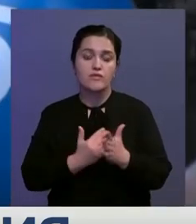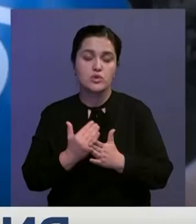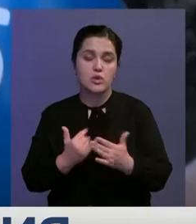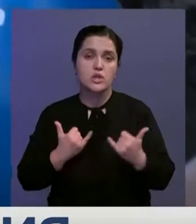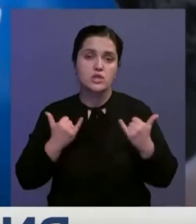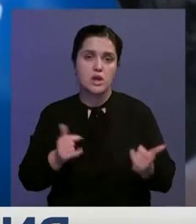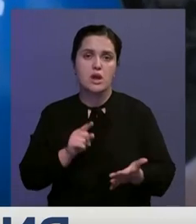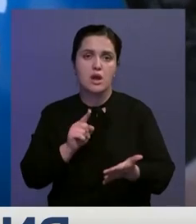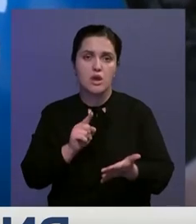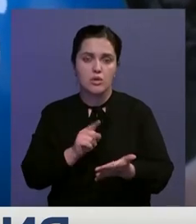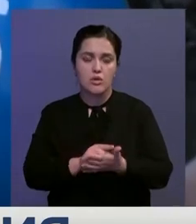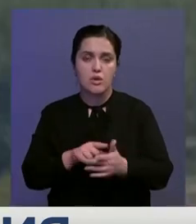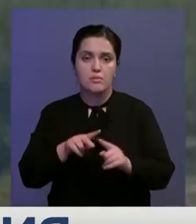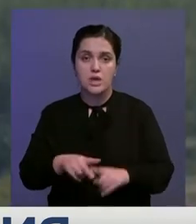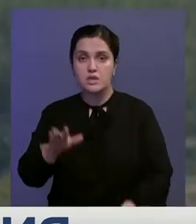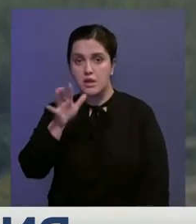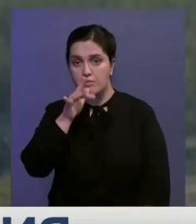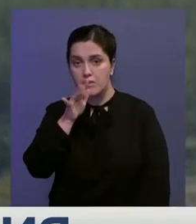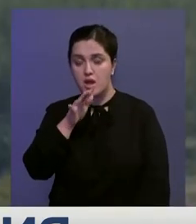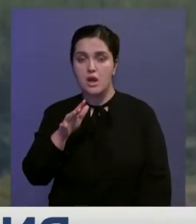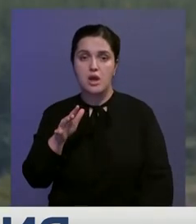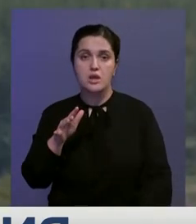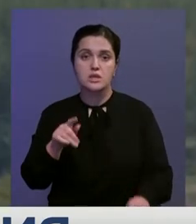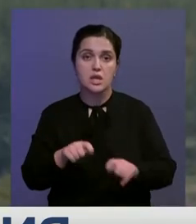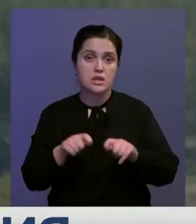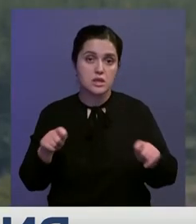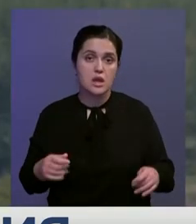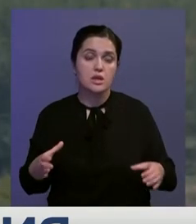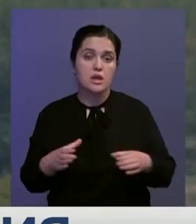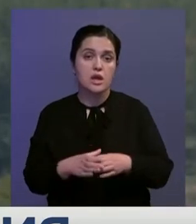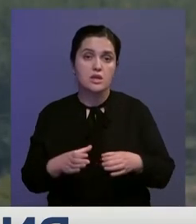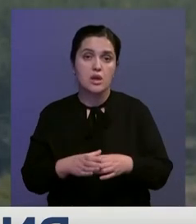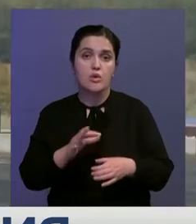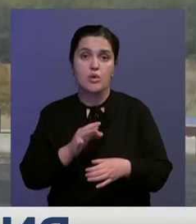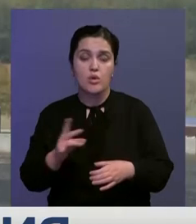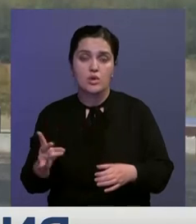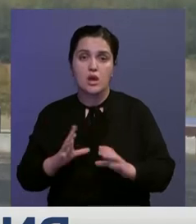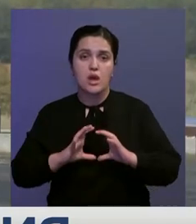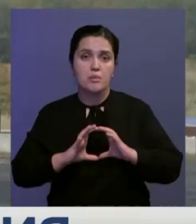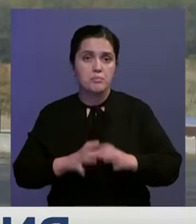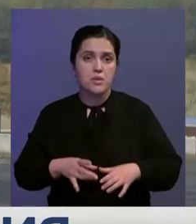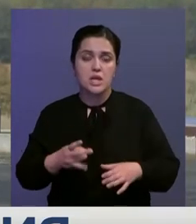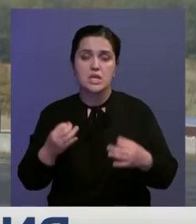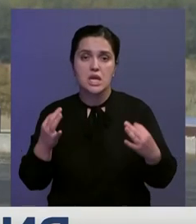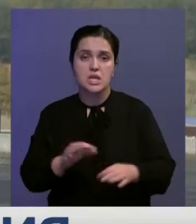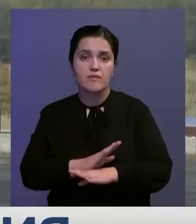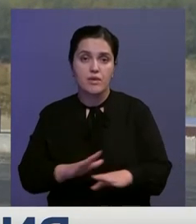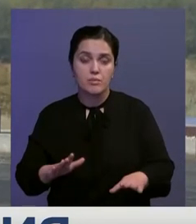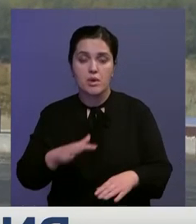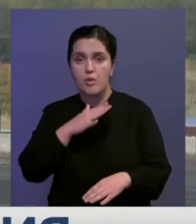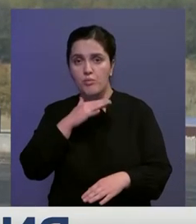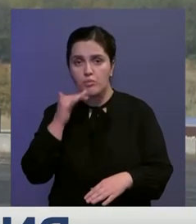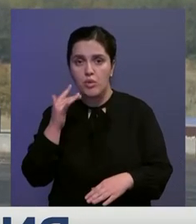огромная обязанность. С момента создания Организации Объединенных Наций мир не освободился от